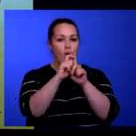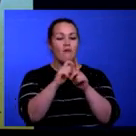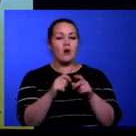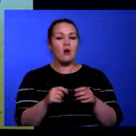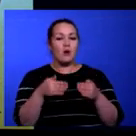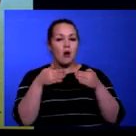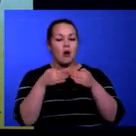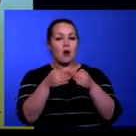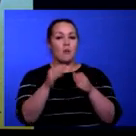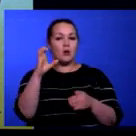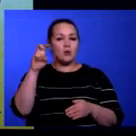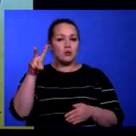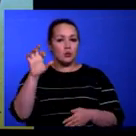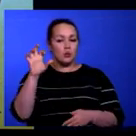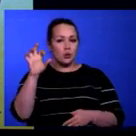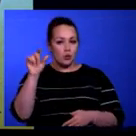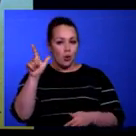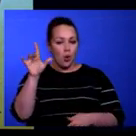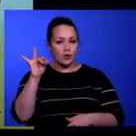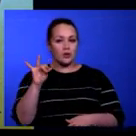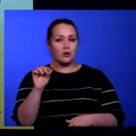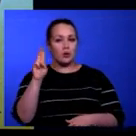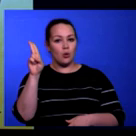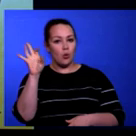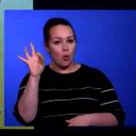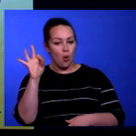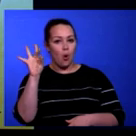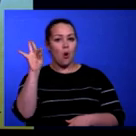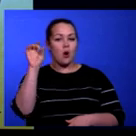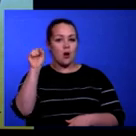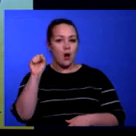произнесите по слогам корабль